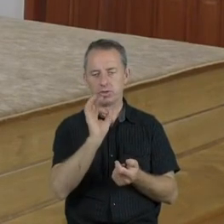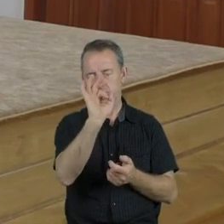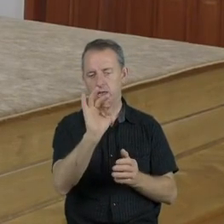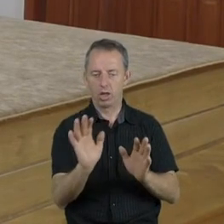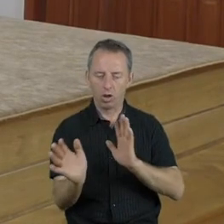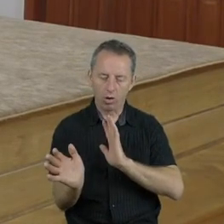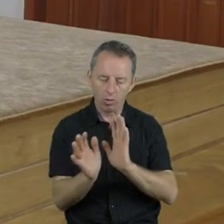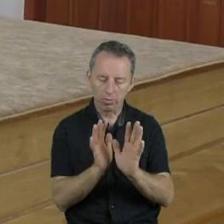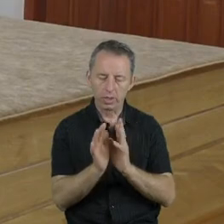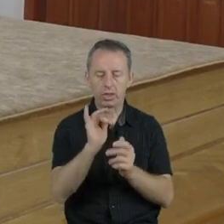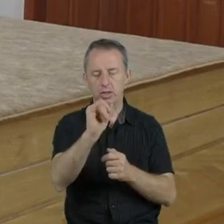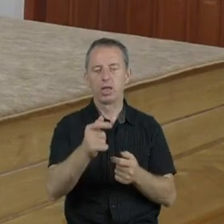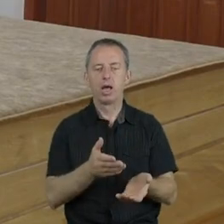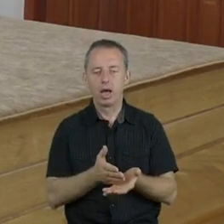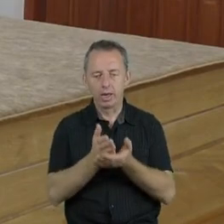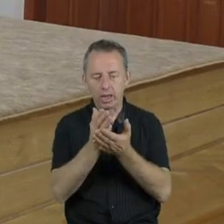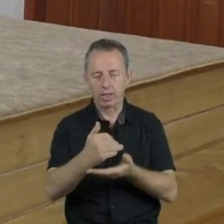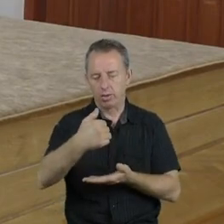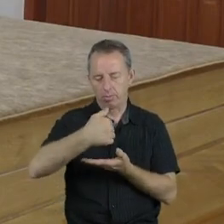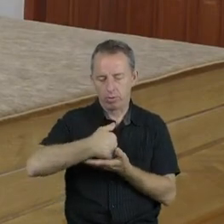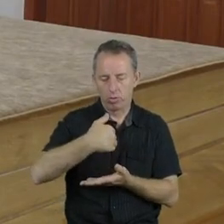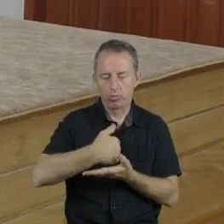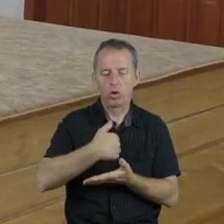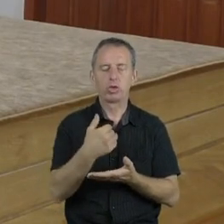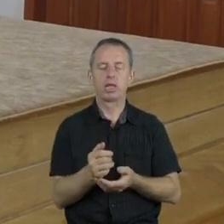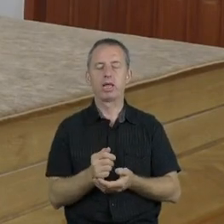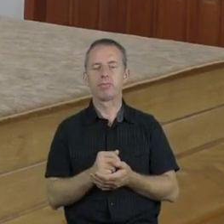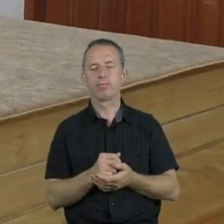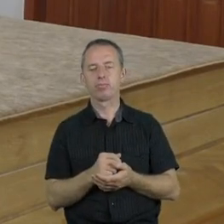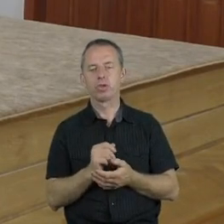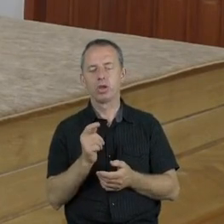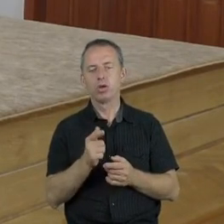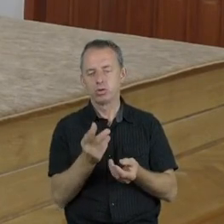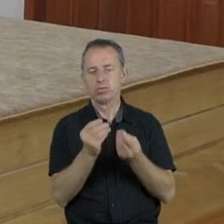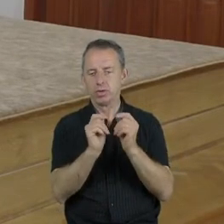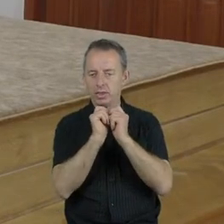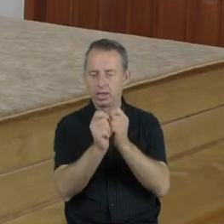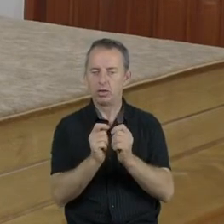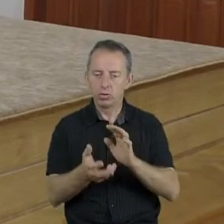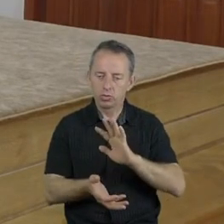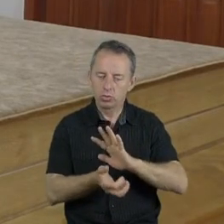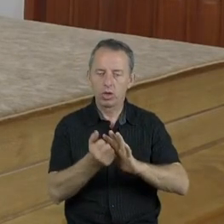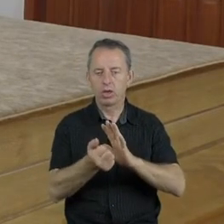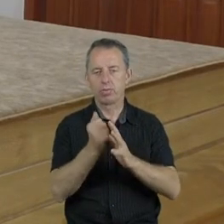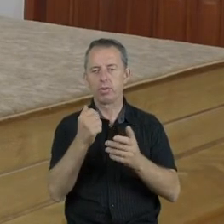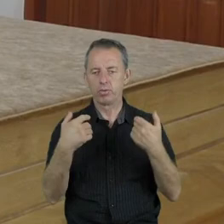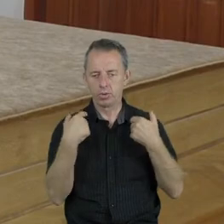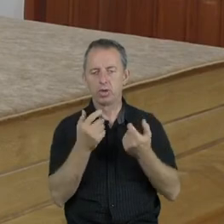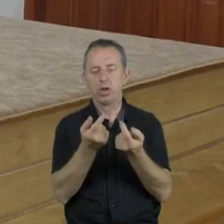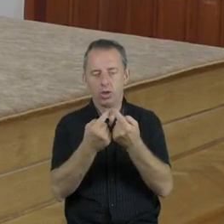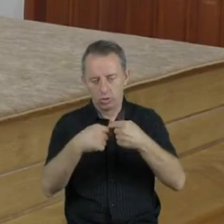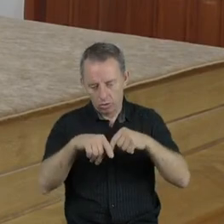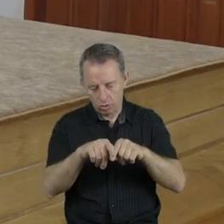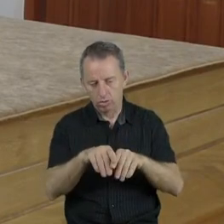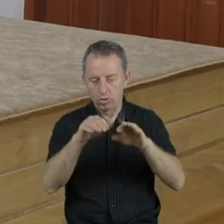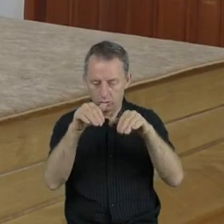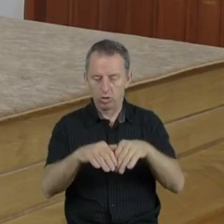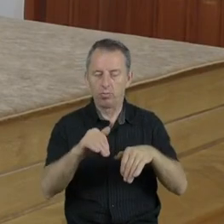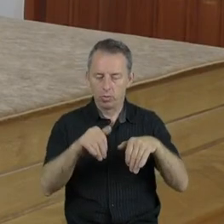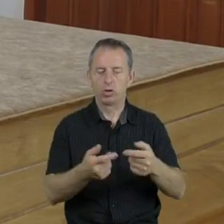dzięki Jego radom, pomocy i wsparciu niesamowitemu dokonaliśmy tego, czego